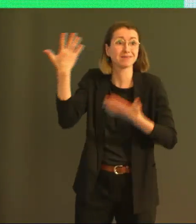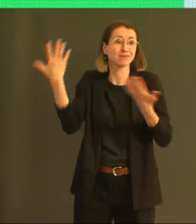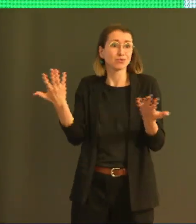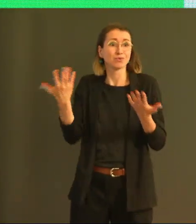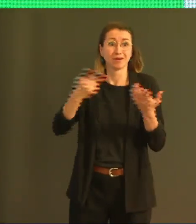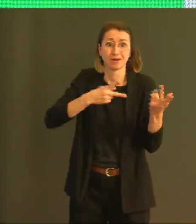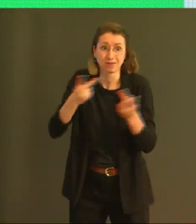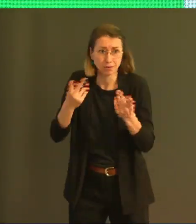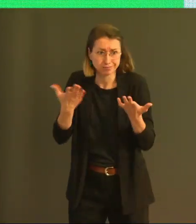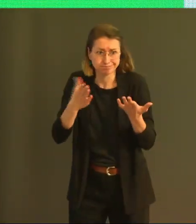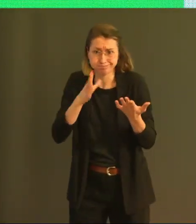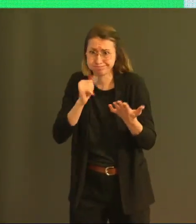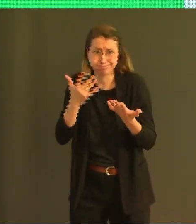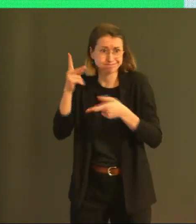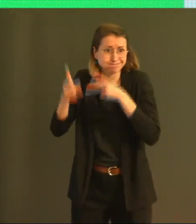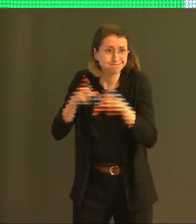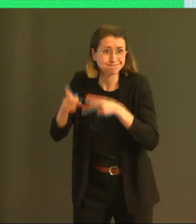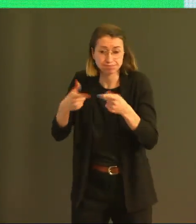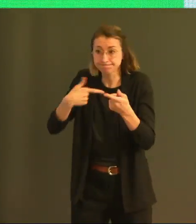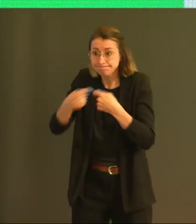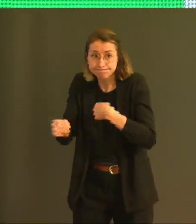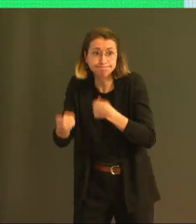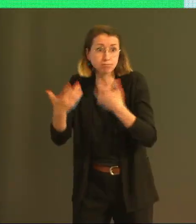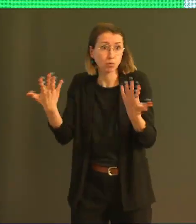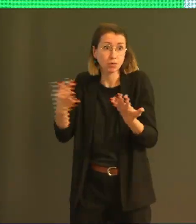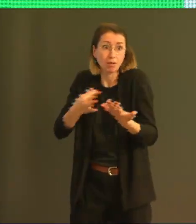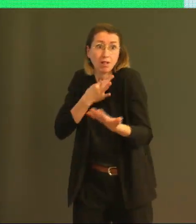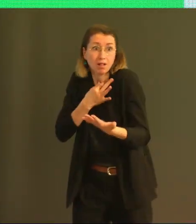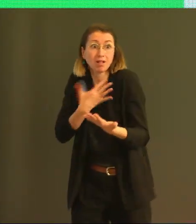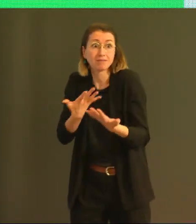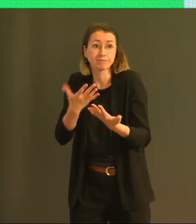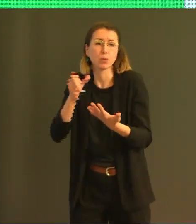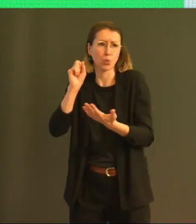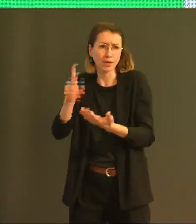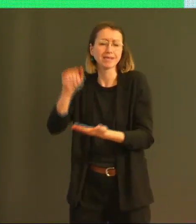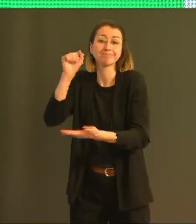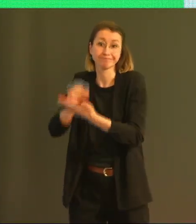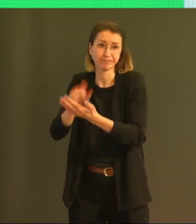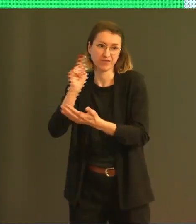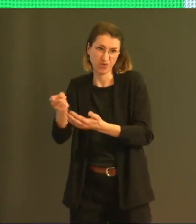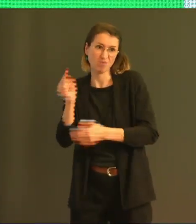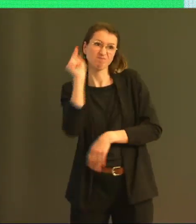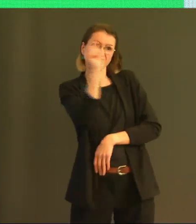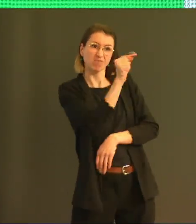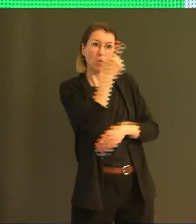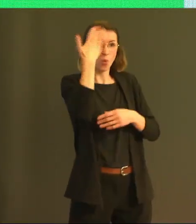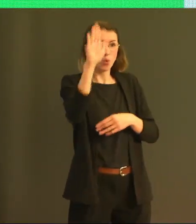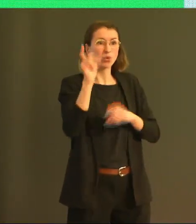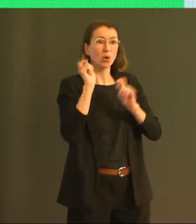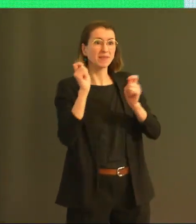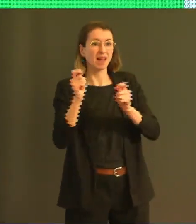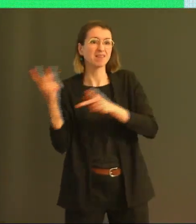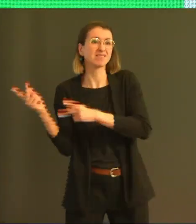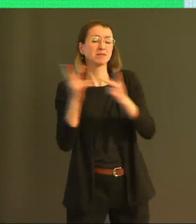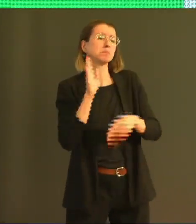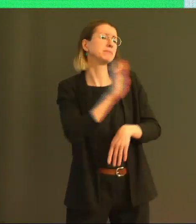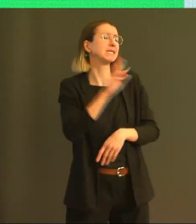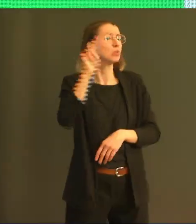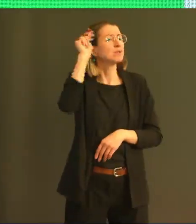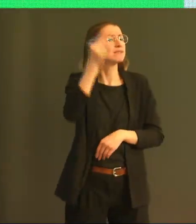et que dans ce contexte là et le transfert vers les hôpitaux tertiaire les hôpitaux universités a par exemple on sait que pour toute pathologie